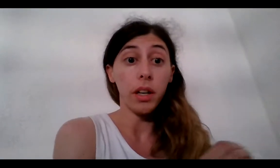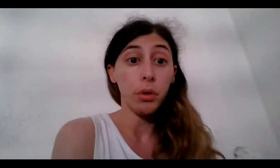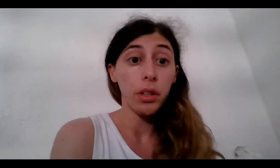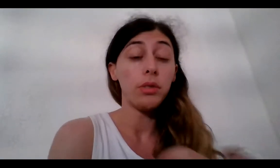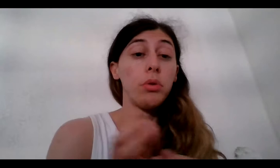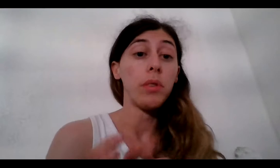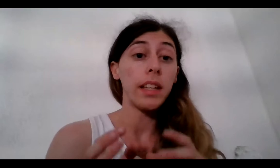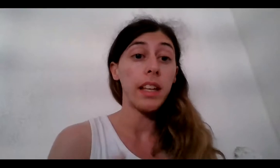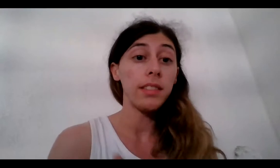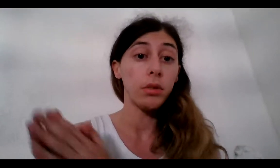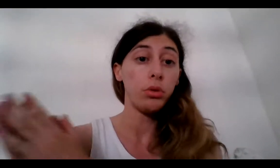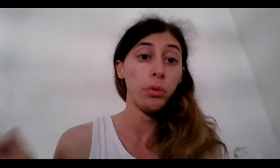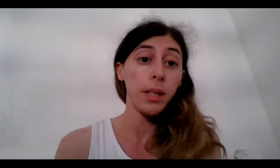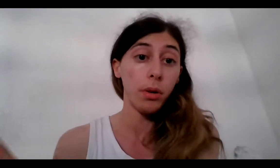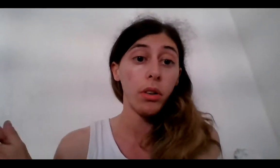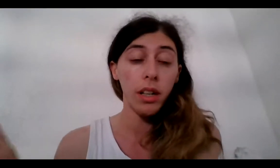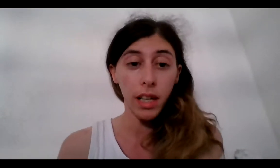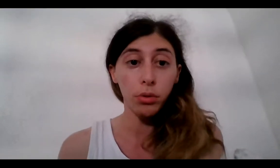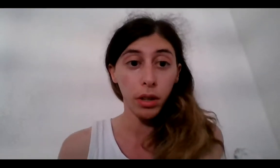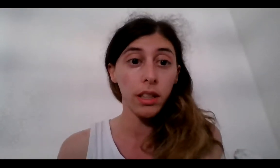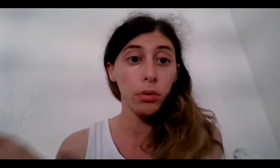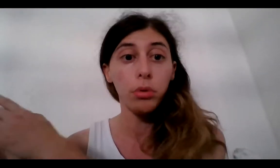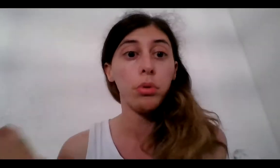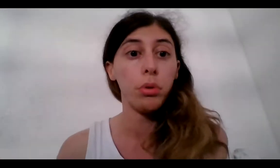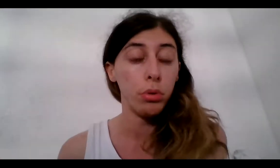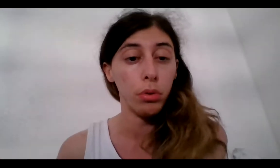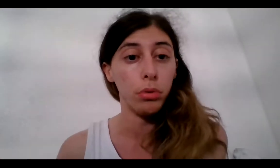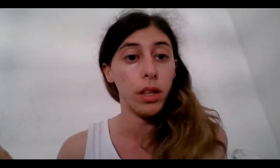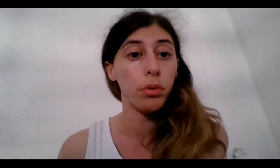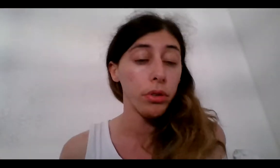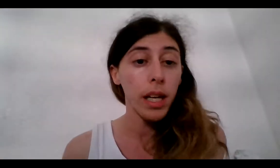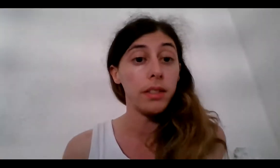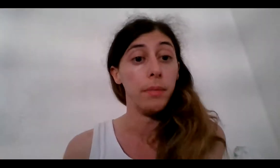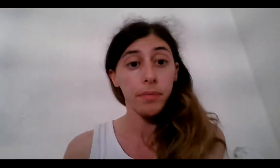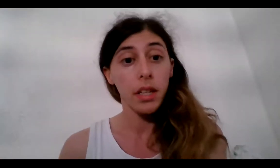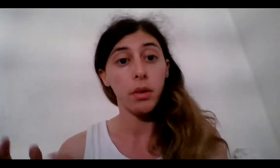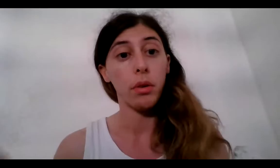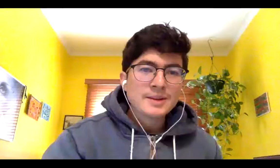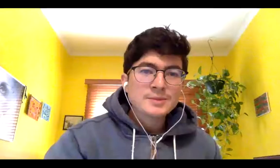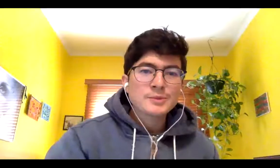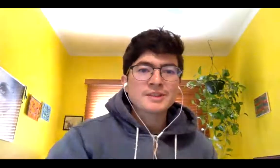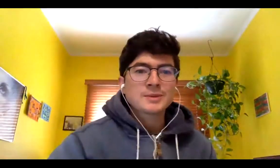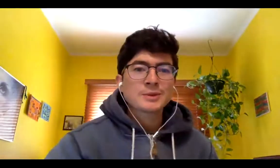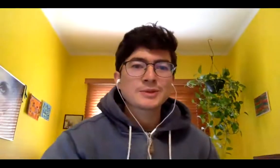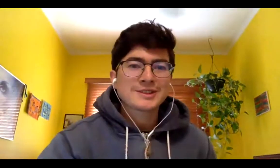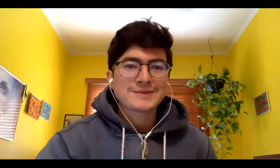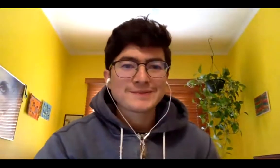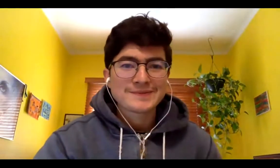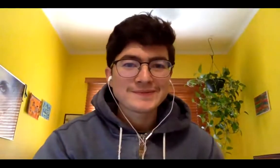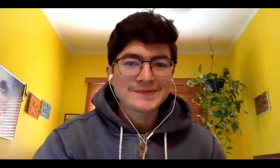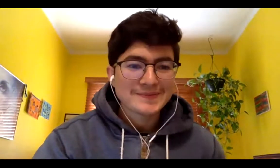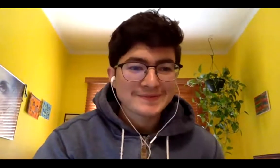endroit à un autre et selon la caisse dont dépend l'assuré donc de l'assurance maladie. Il reste un petit peu moins de 5